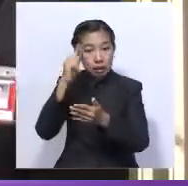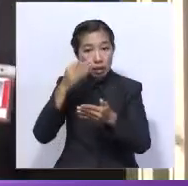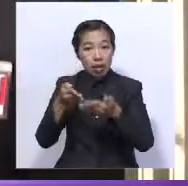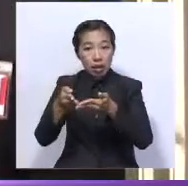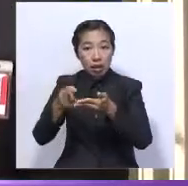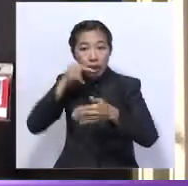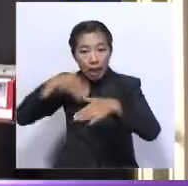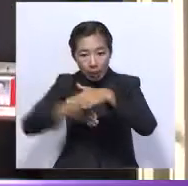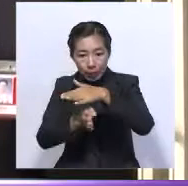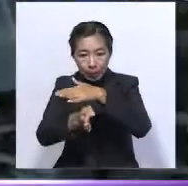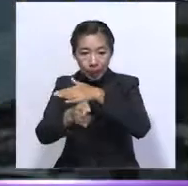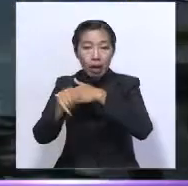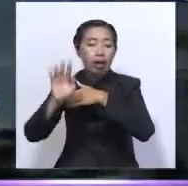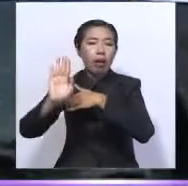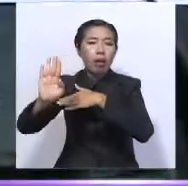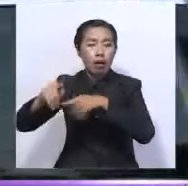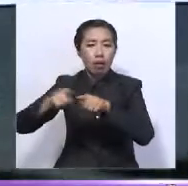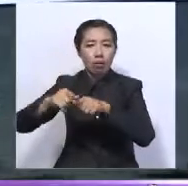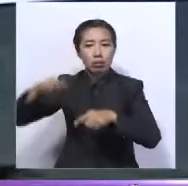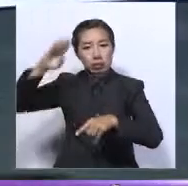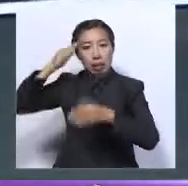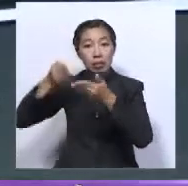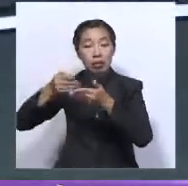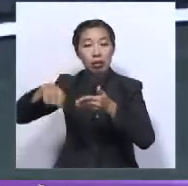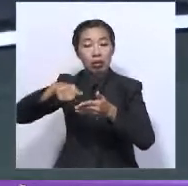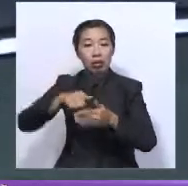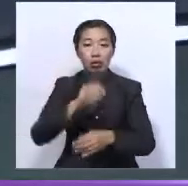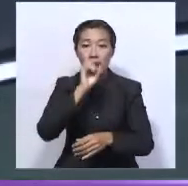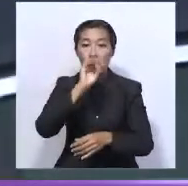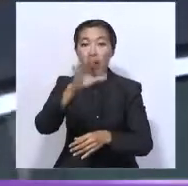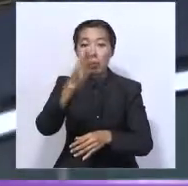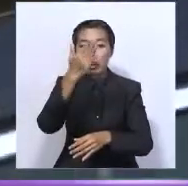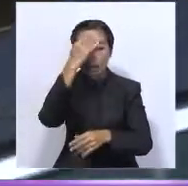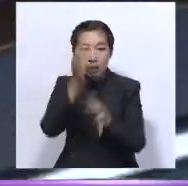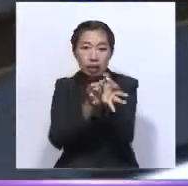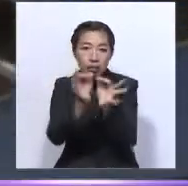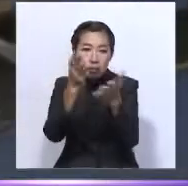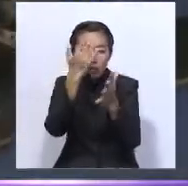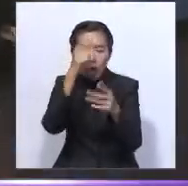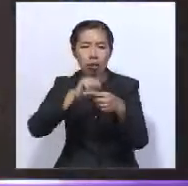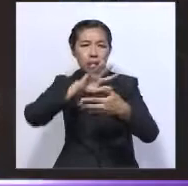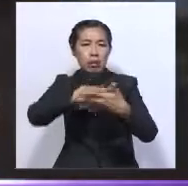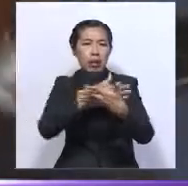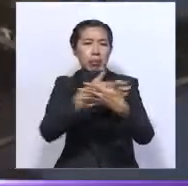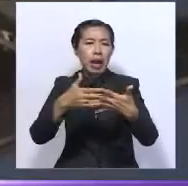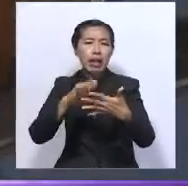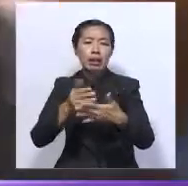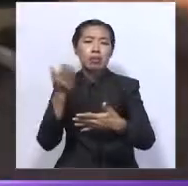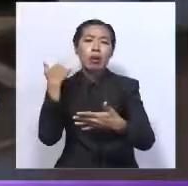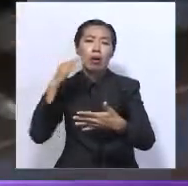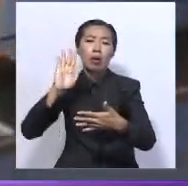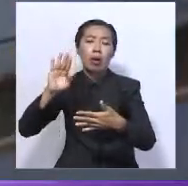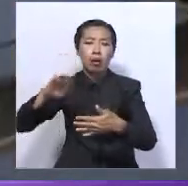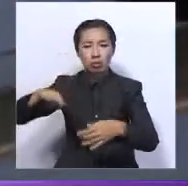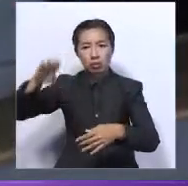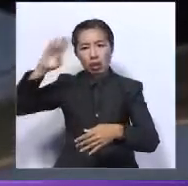พเรือจากจีนที่ผ่านมาว่าเพราะเป็นเรื่องรับและเป็นยุทธศาสตร์เก่าตามแผนพัฒนาของกองทัพเรือเดิมที่มีมานานถึ